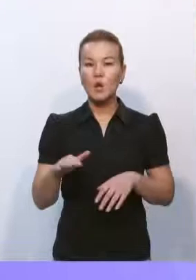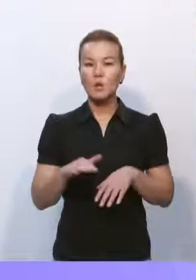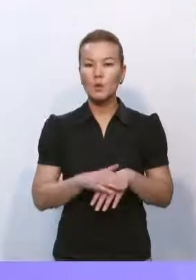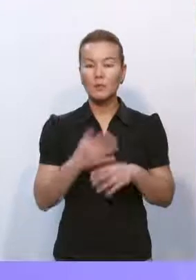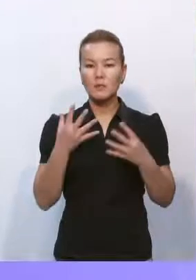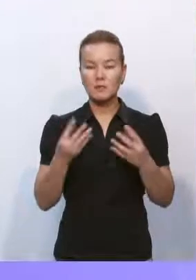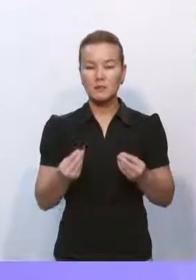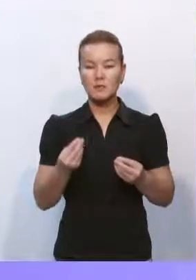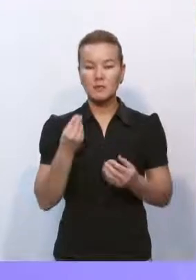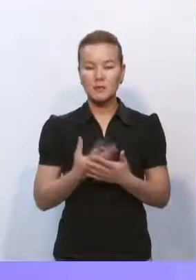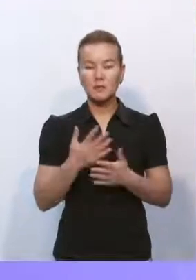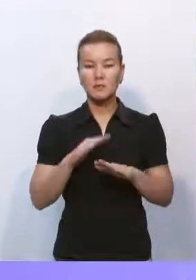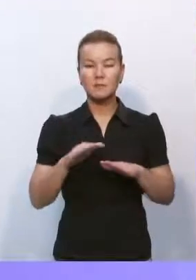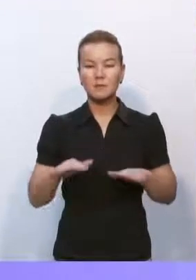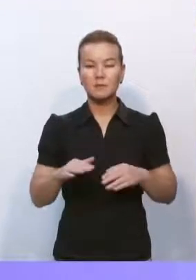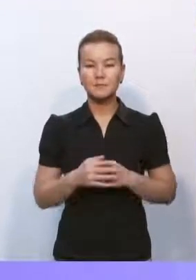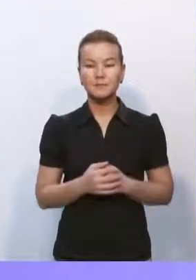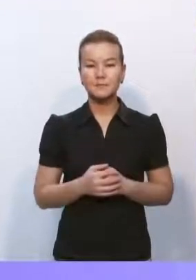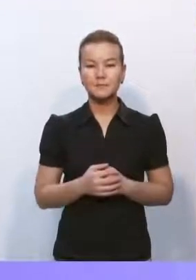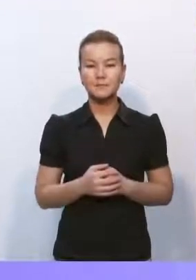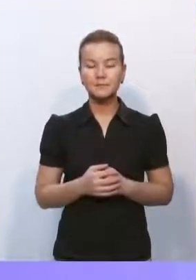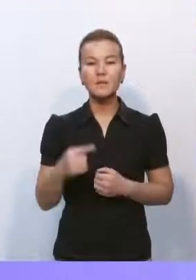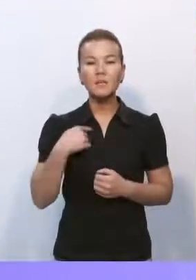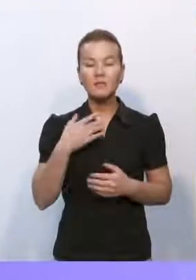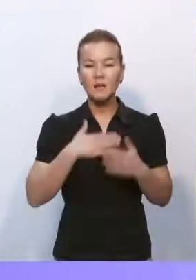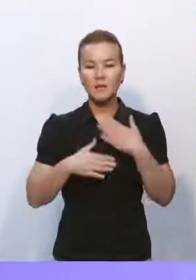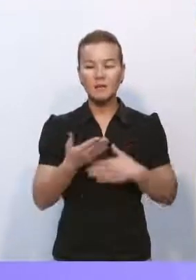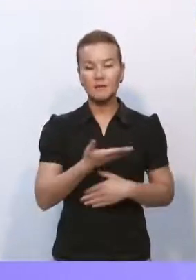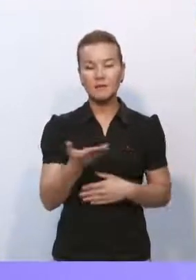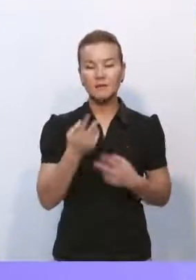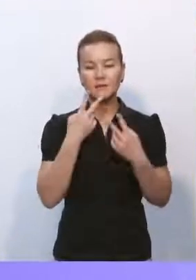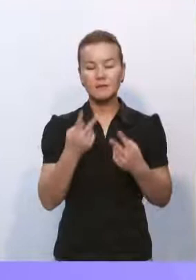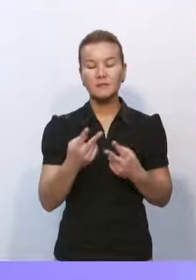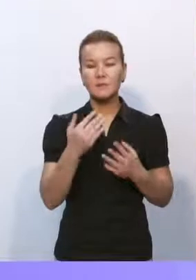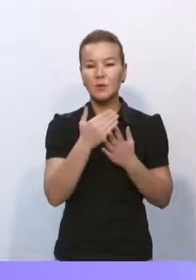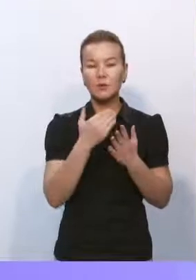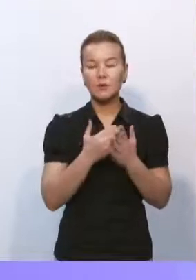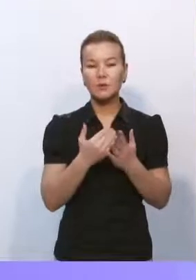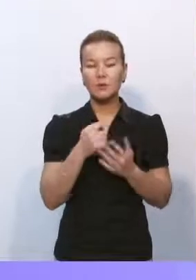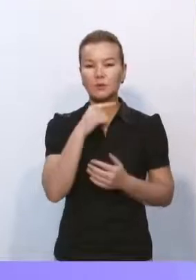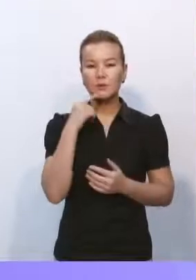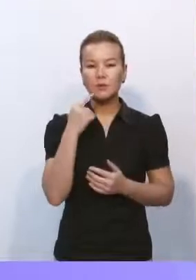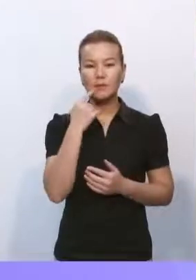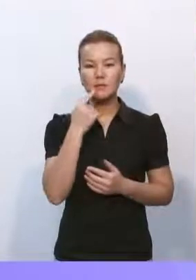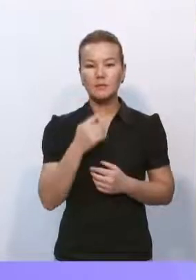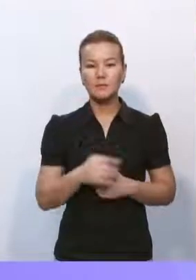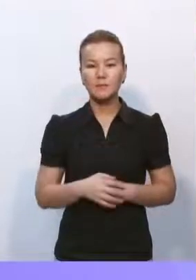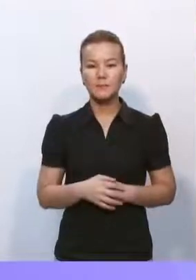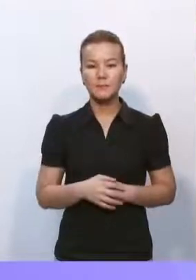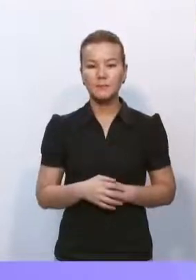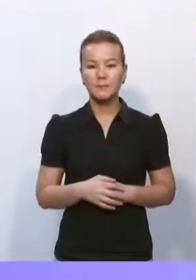Добрый день, дорогие ребята! Я рада приветствовать вас на уроке русского